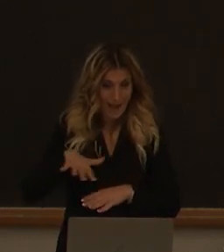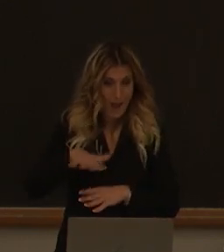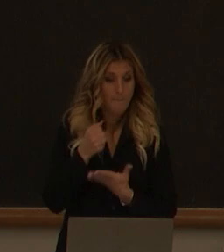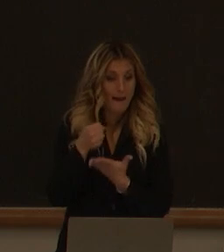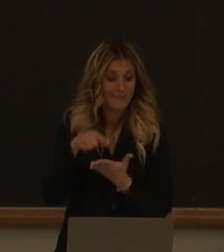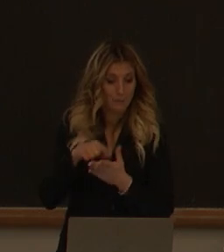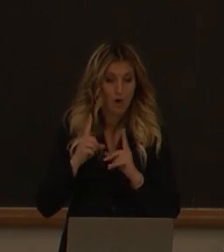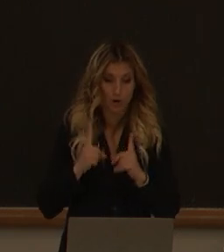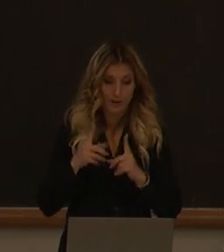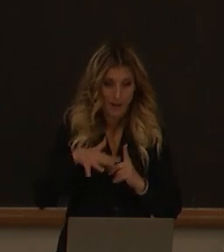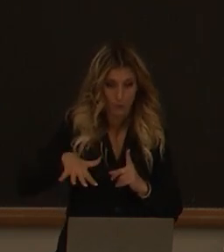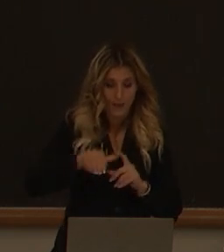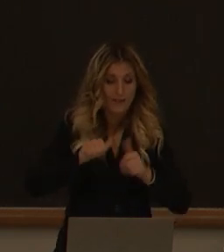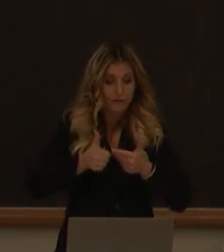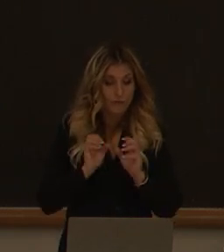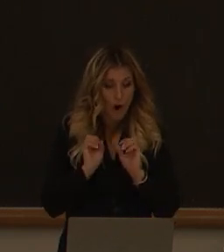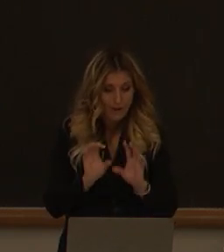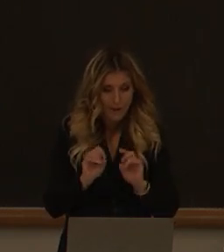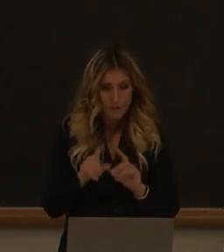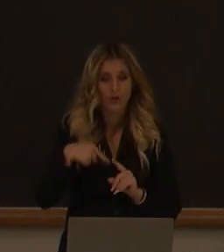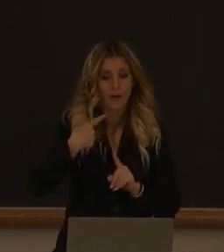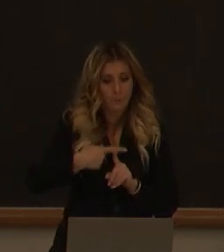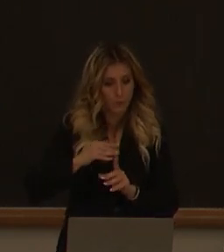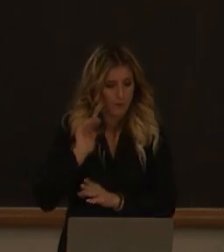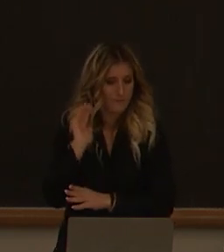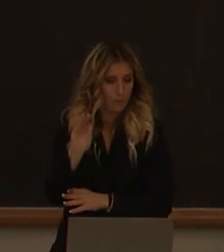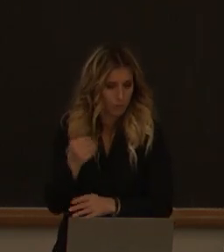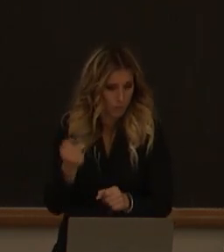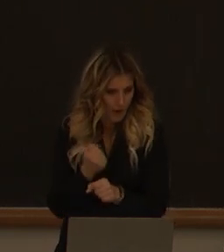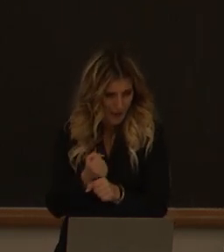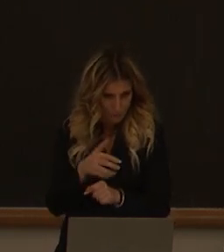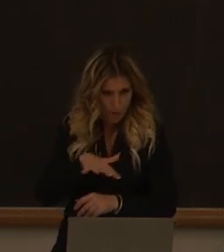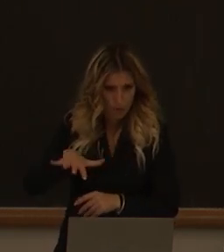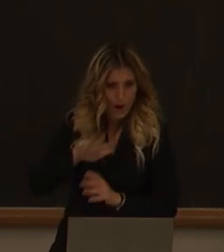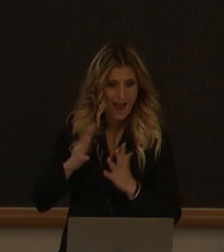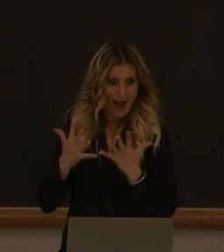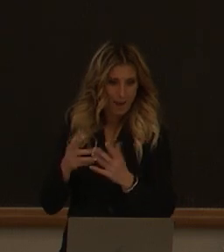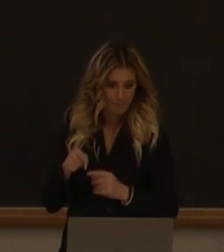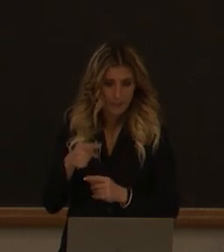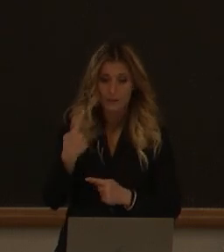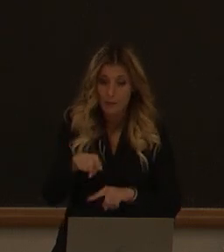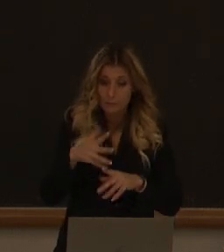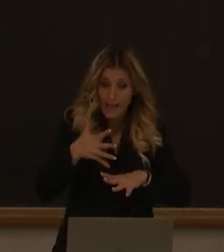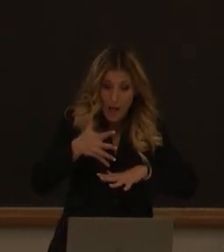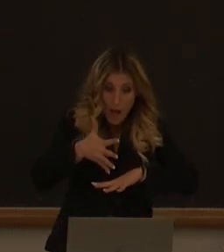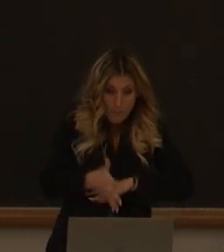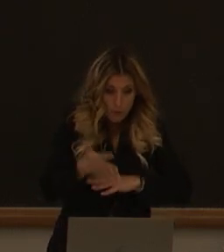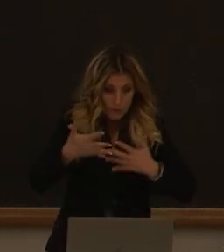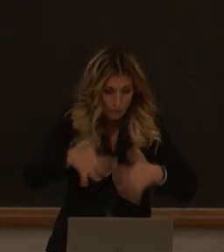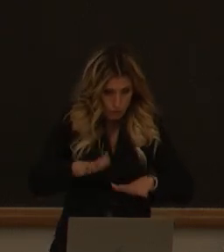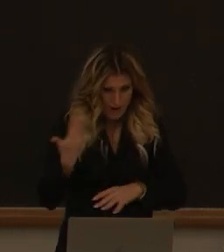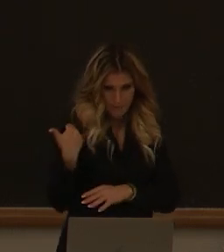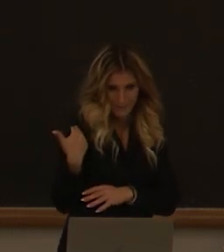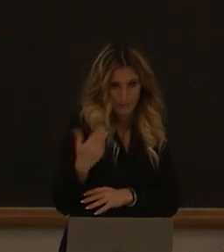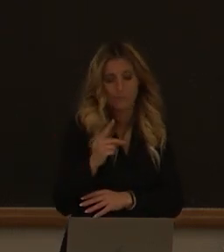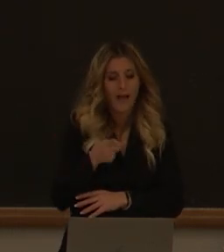naturalistico, formazione e sbocchi occupazionali in ambito ambientale. È stata approfondita già la questione della green economy